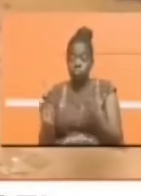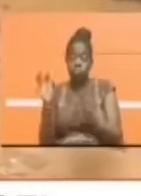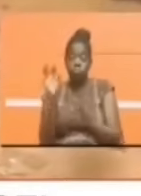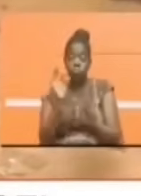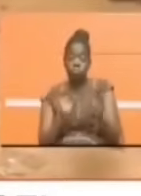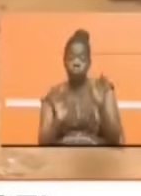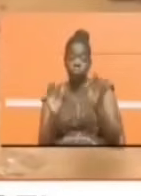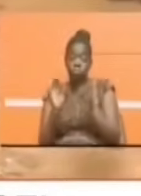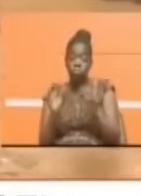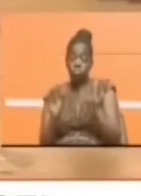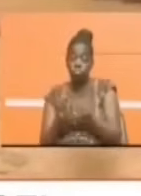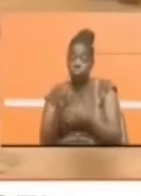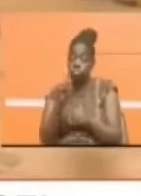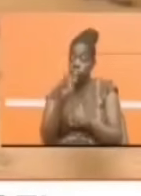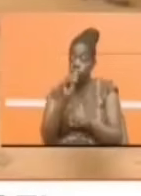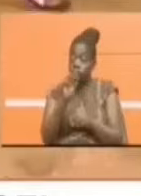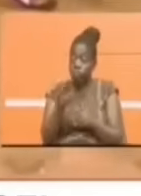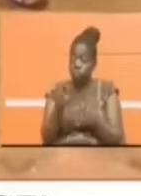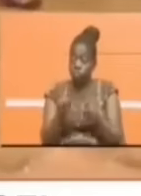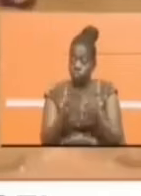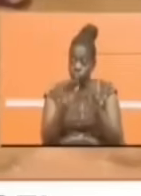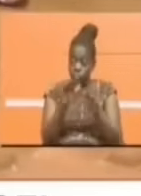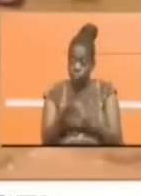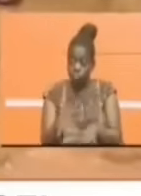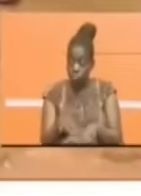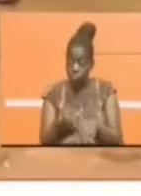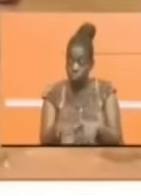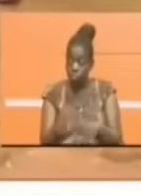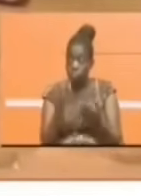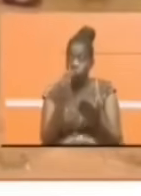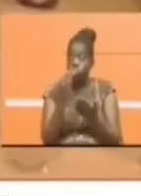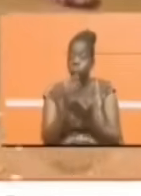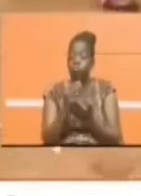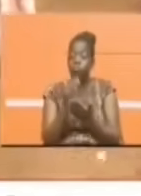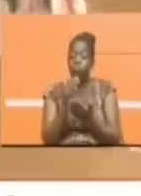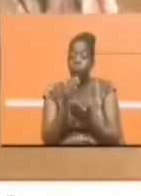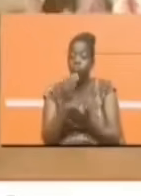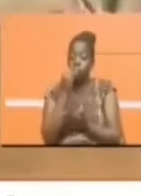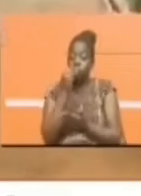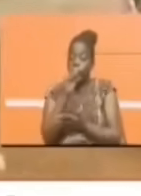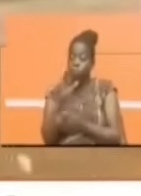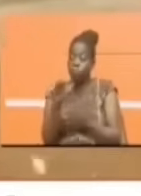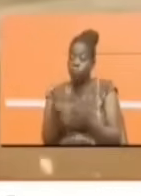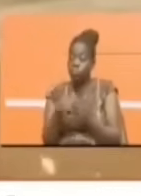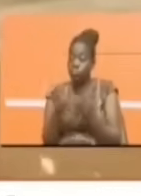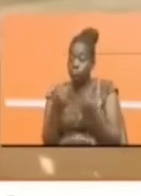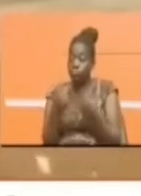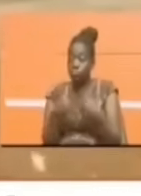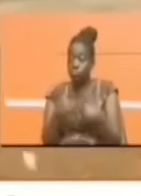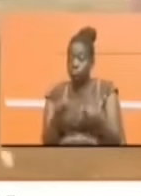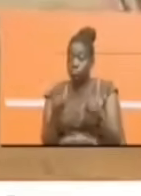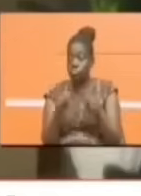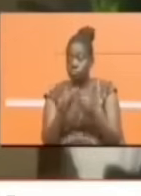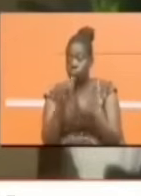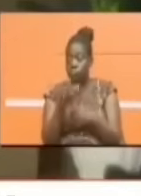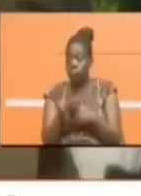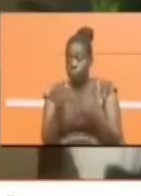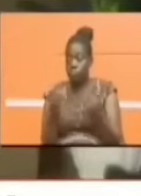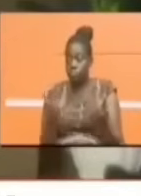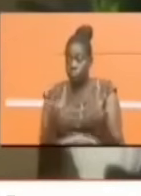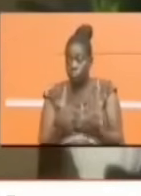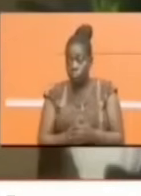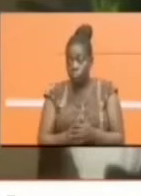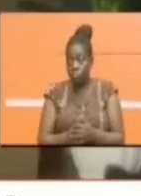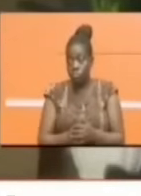mikolo, akola ogwa ddobbi n'okulima emmere y'okulya n'okutunda nga byonna abikola n'abaana be.